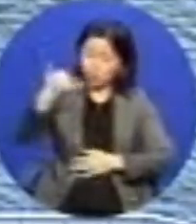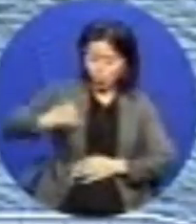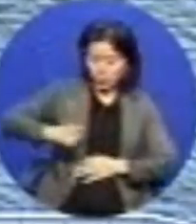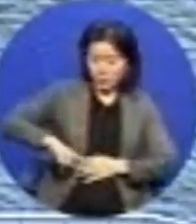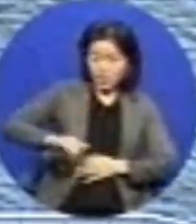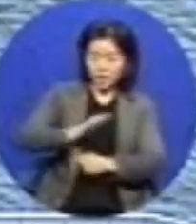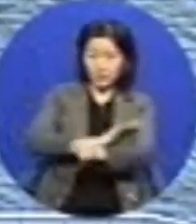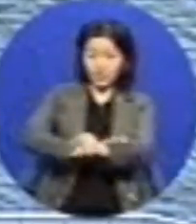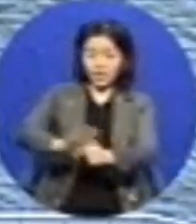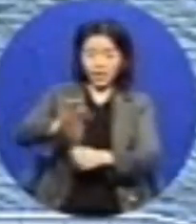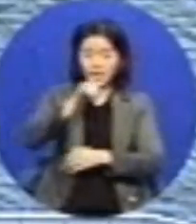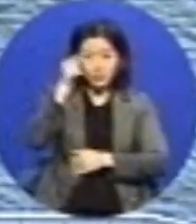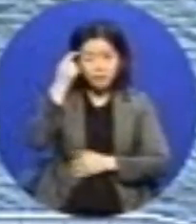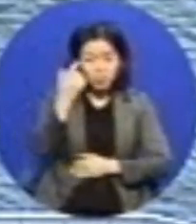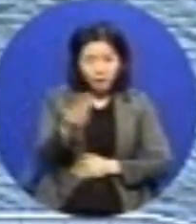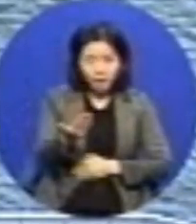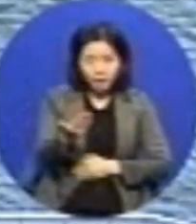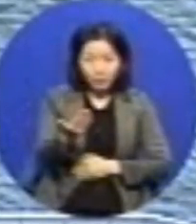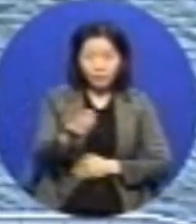잘 아십니까